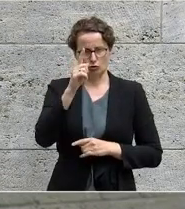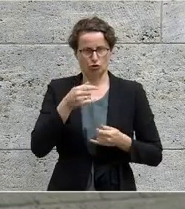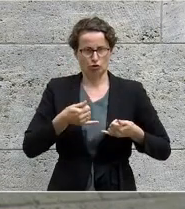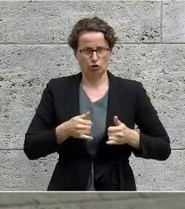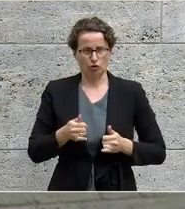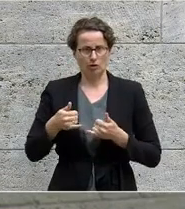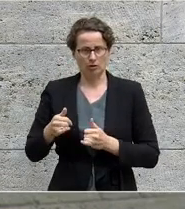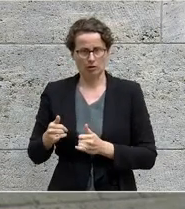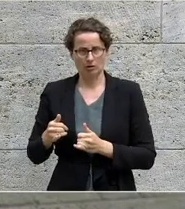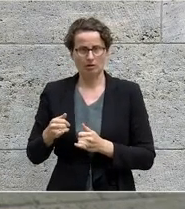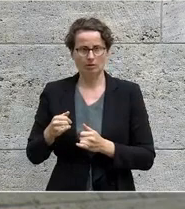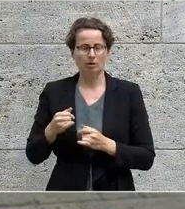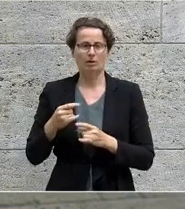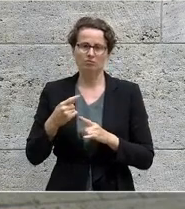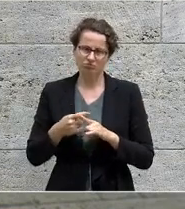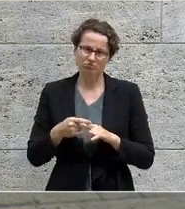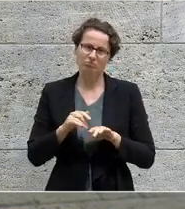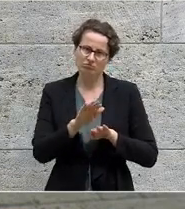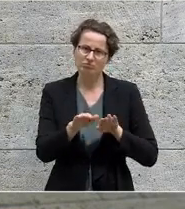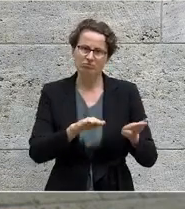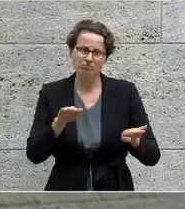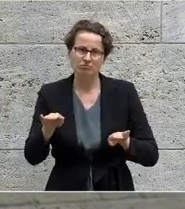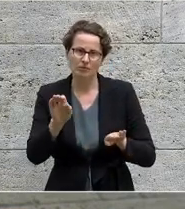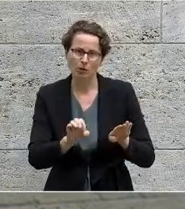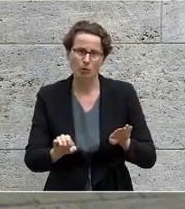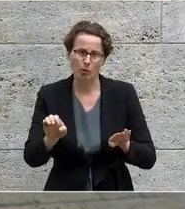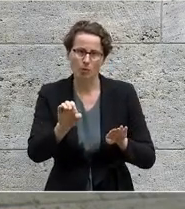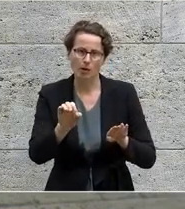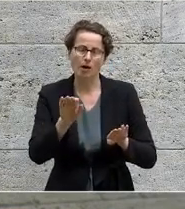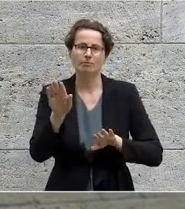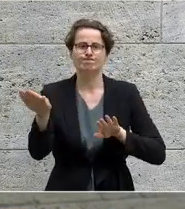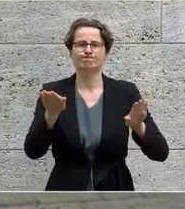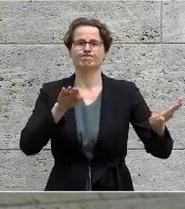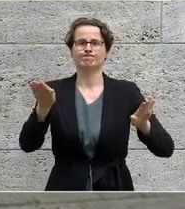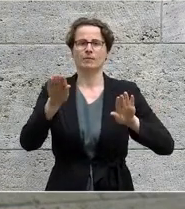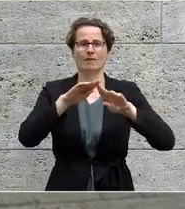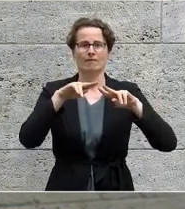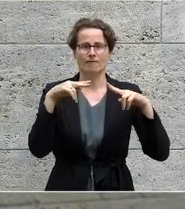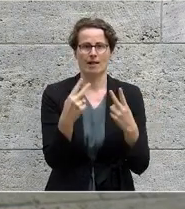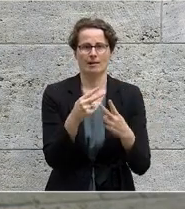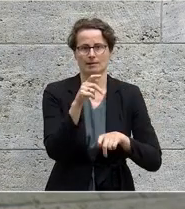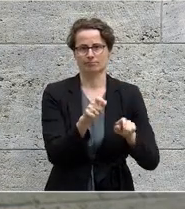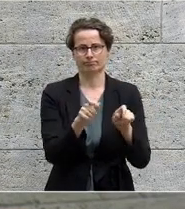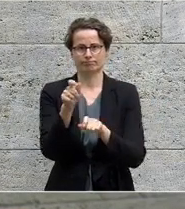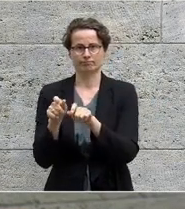aber auch an Europa und die Welt.